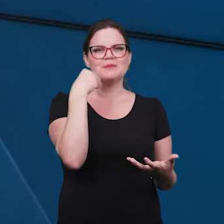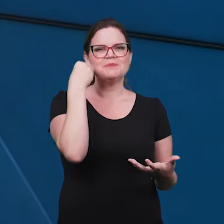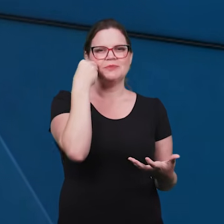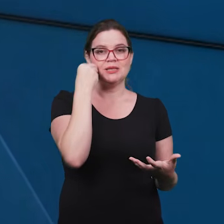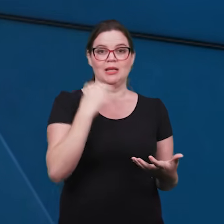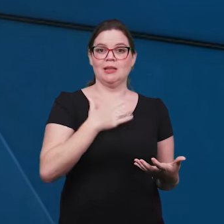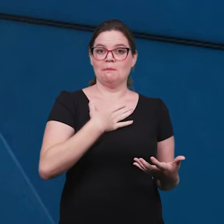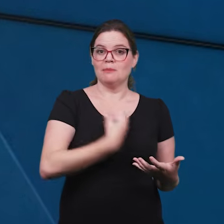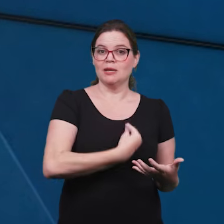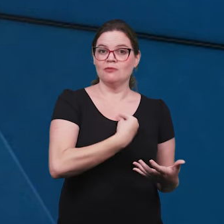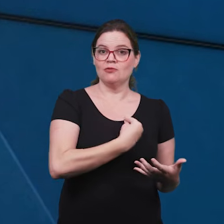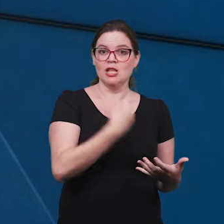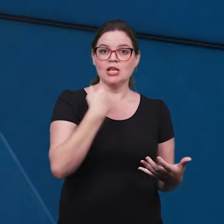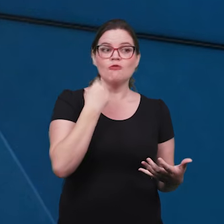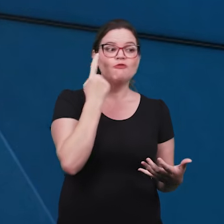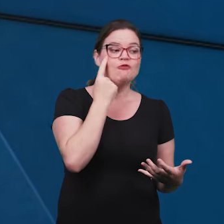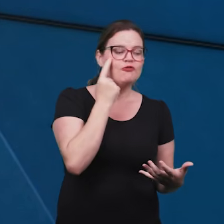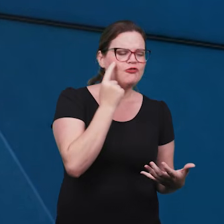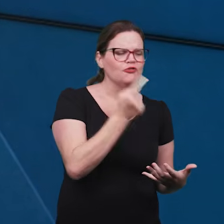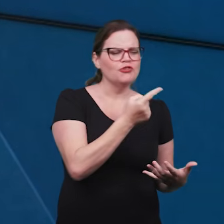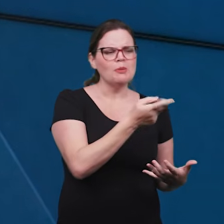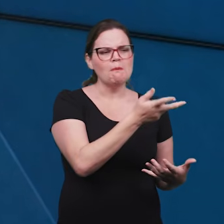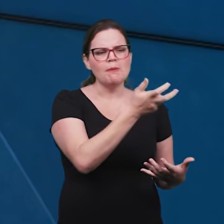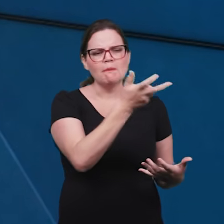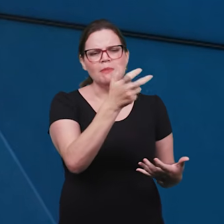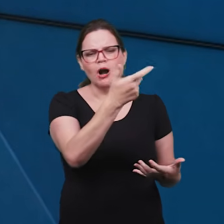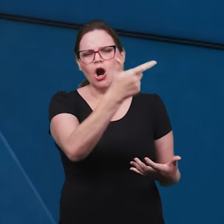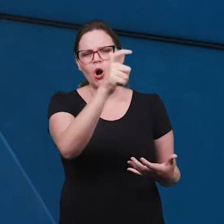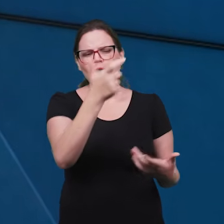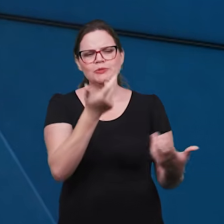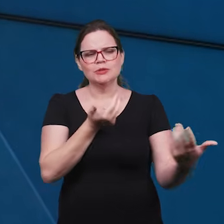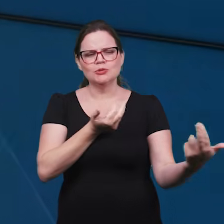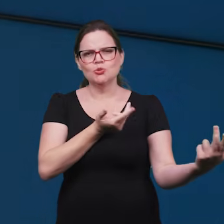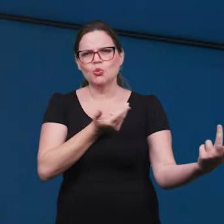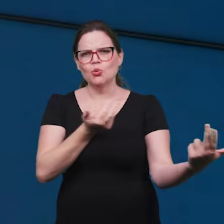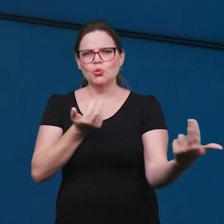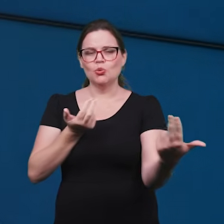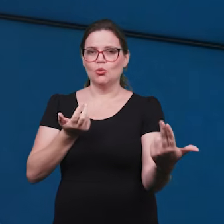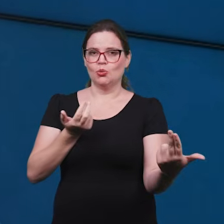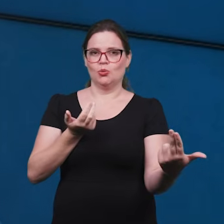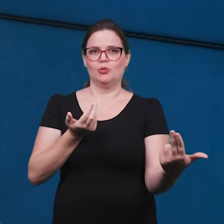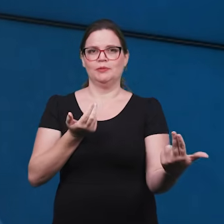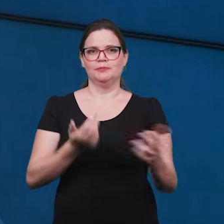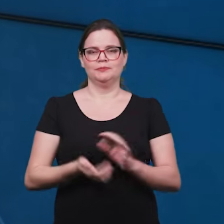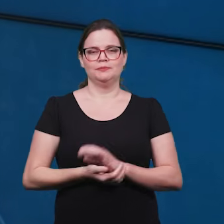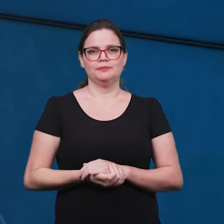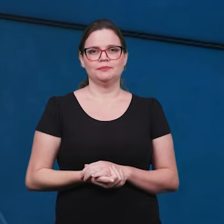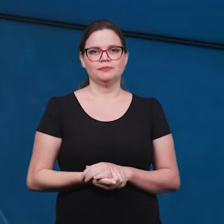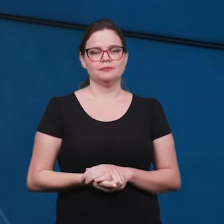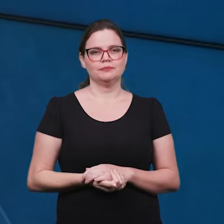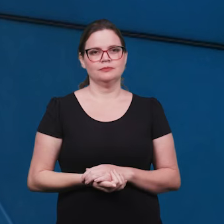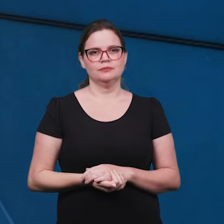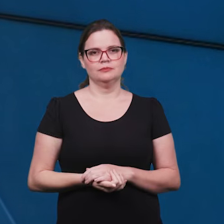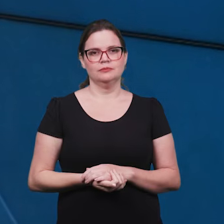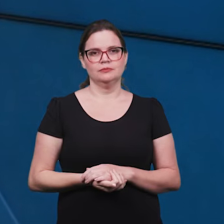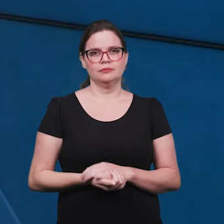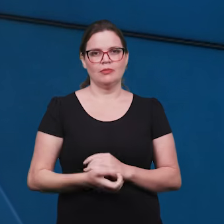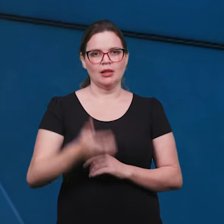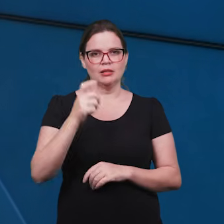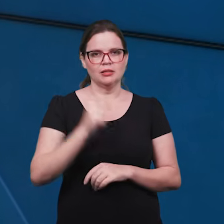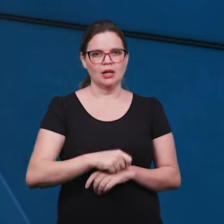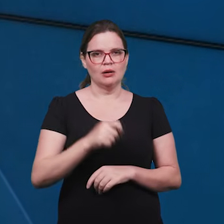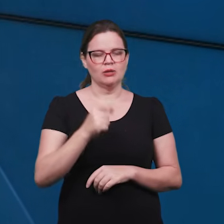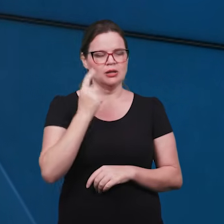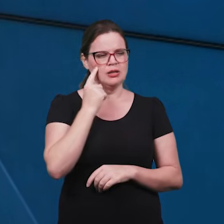жизней. Experimentei isso na minha vida e vi isso acontecer na vida de muitos outros. И когда приехал здесь, увидел здесь